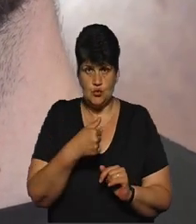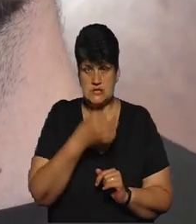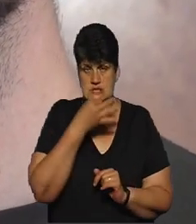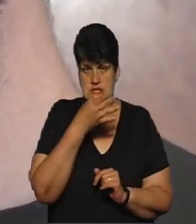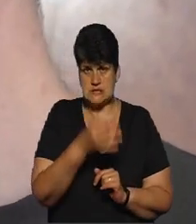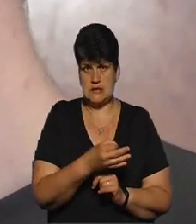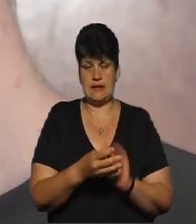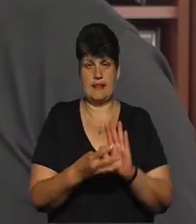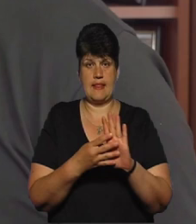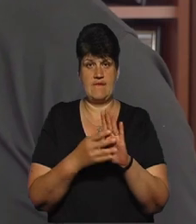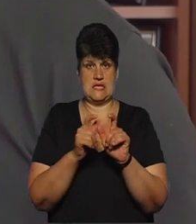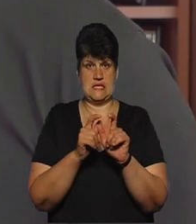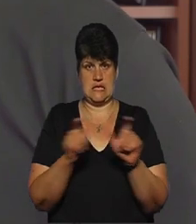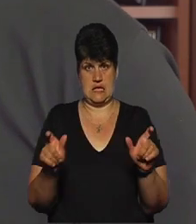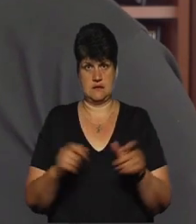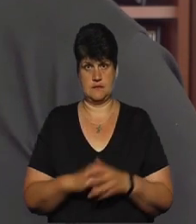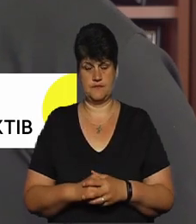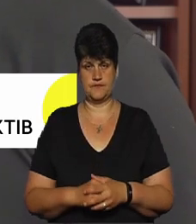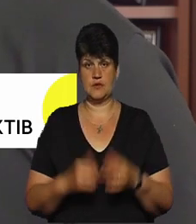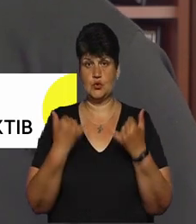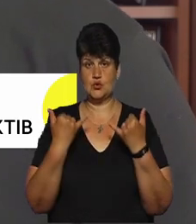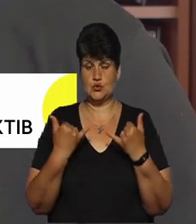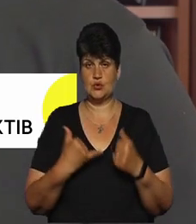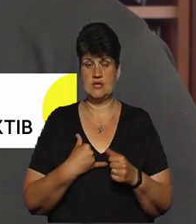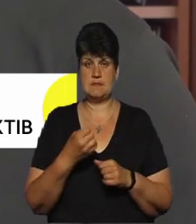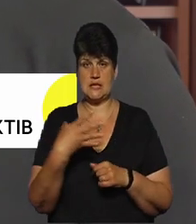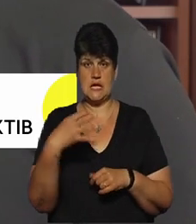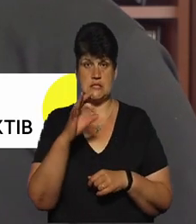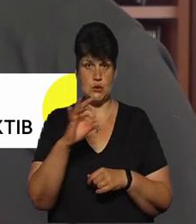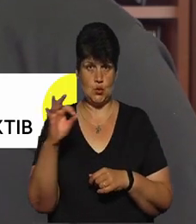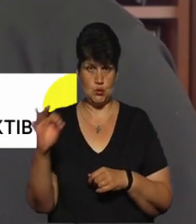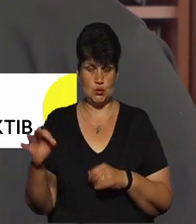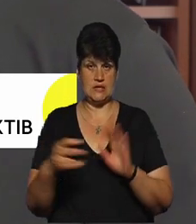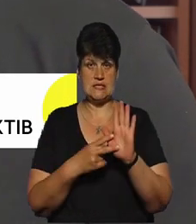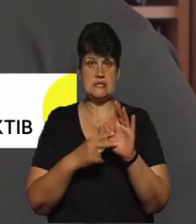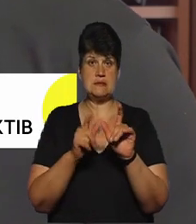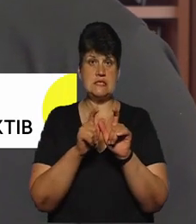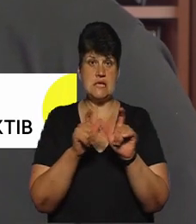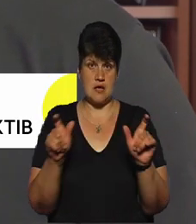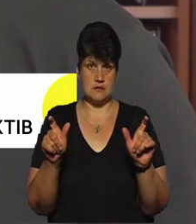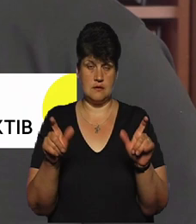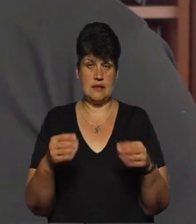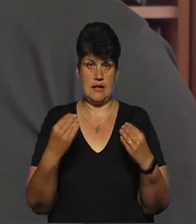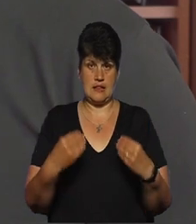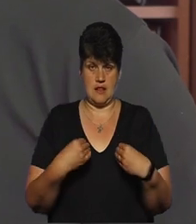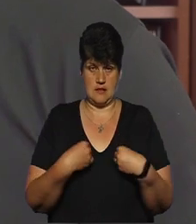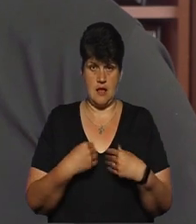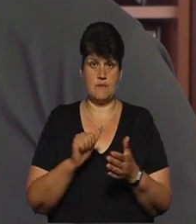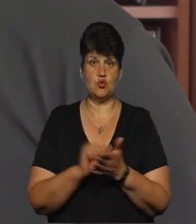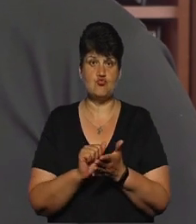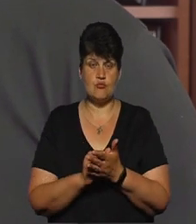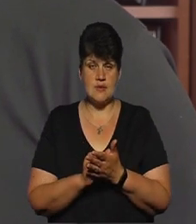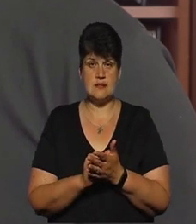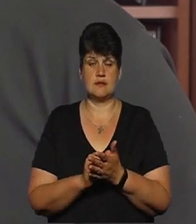9 закладів. На сьогодні на 15.00 7 закладів надали нам документи, які засвідчують,